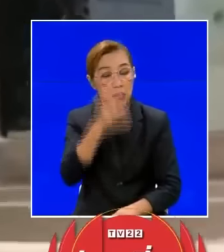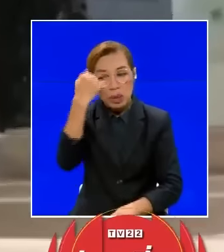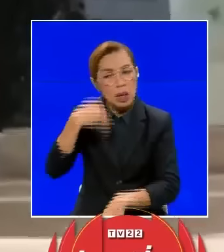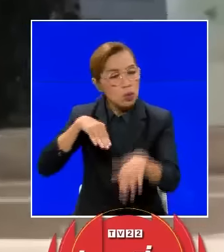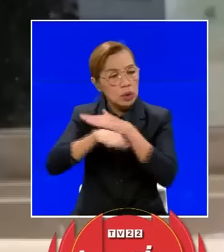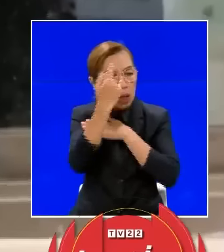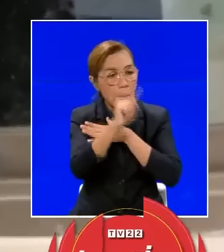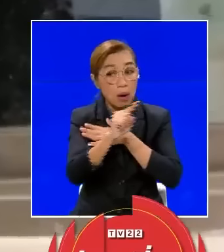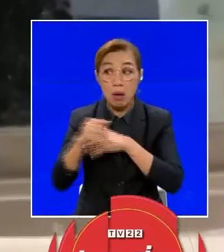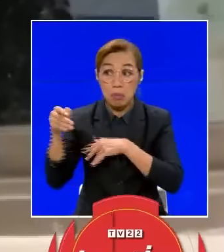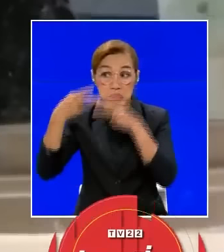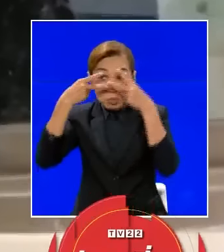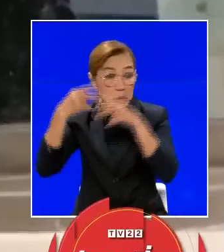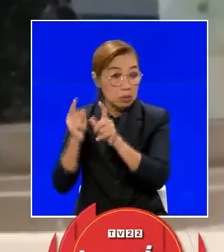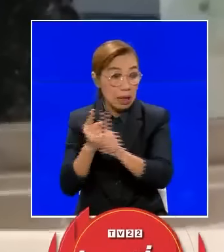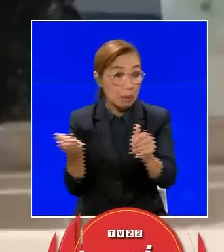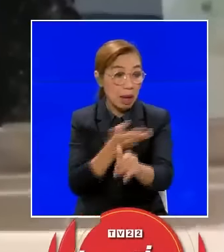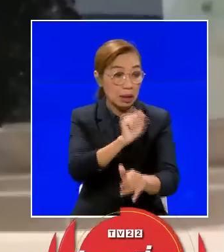รือยังไง ครับ